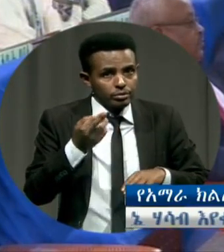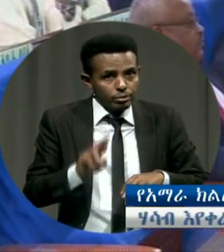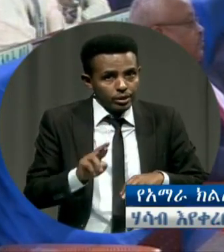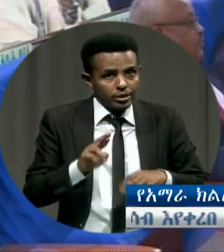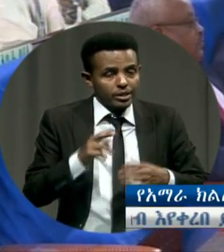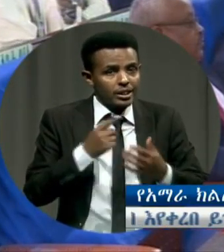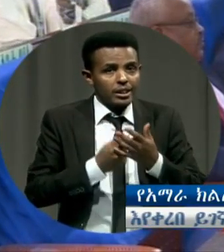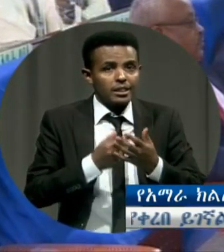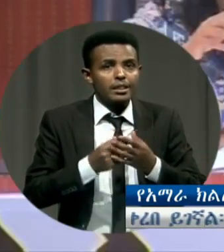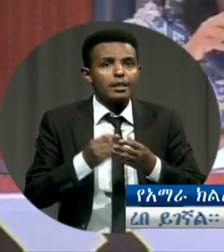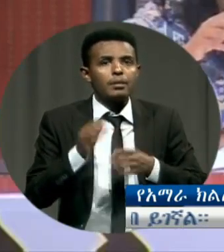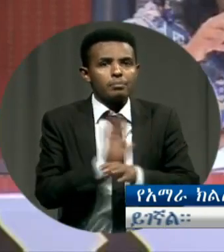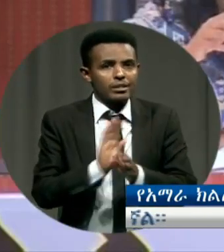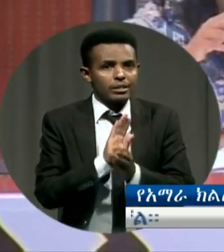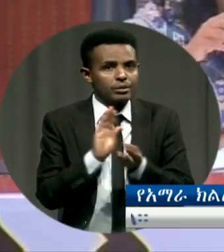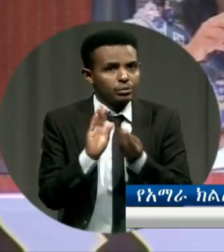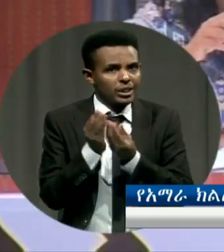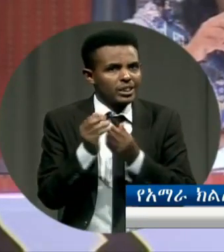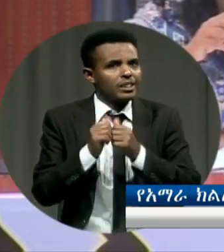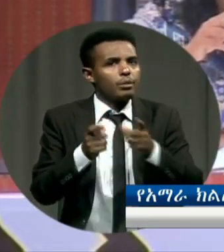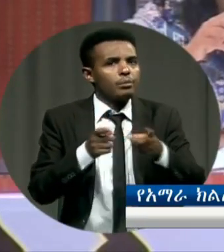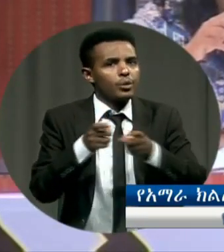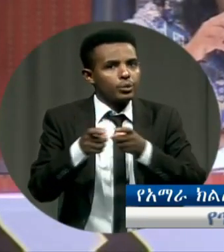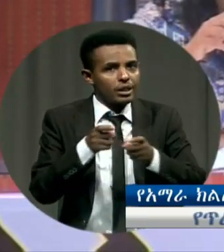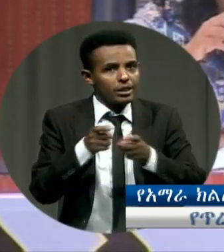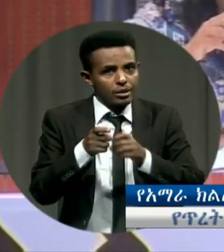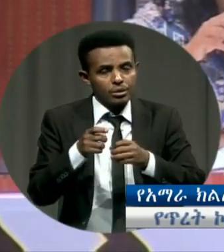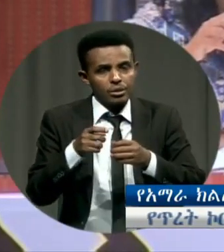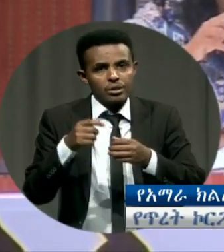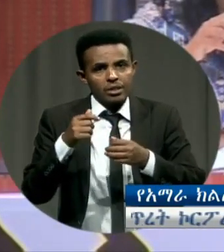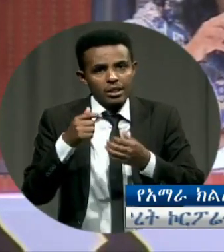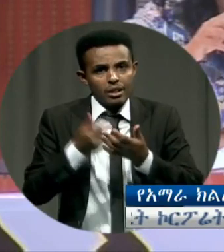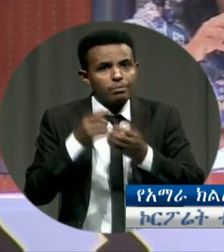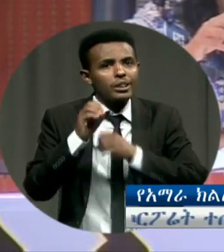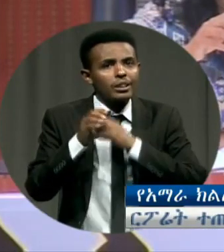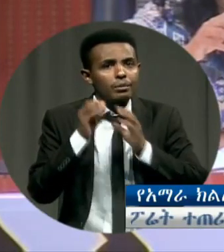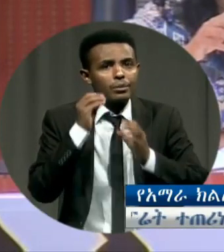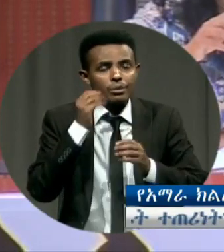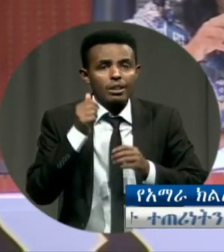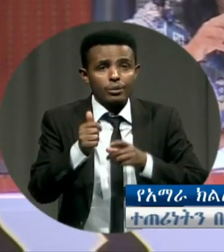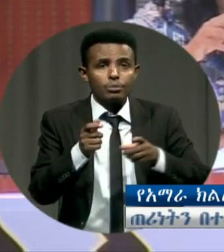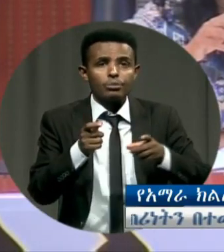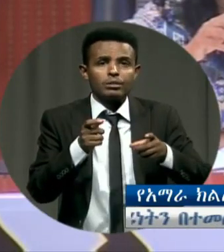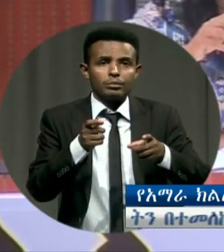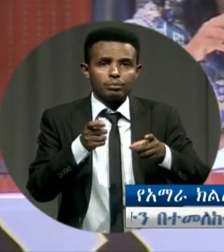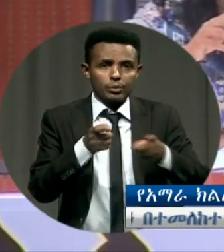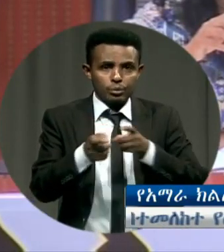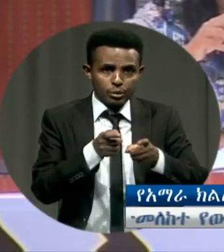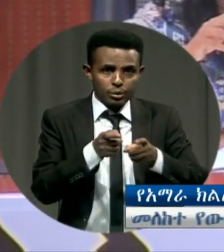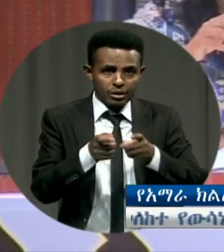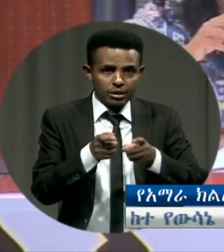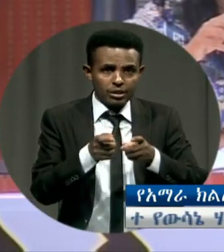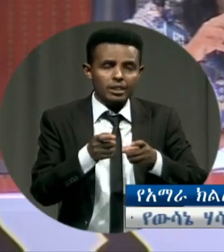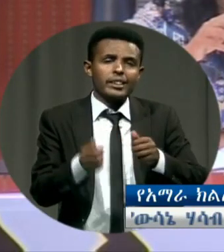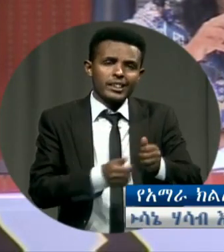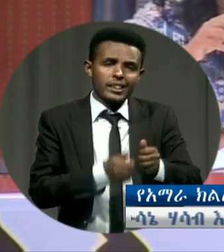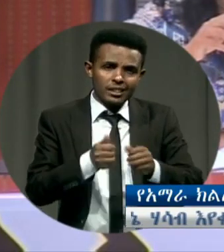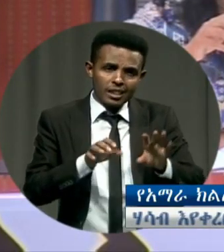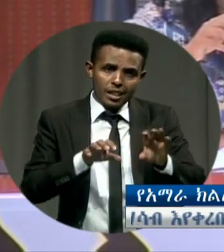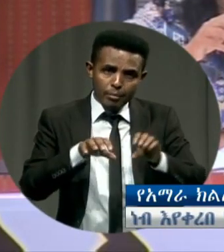ነው። ስለዚህ እንዴት ነው የሚቆጣጠረው? አሁን ምክር ቤቱ ሌላ የራሱ የቻለ አደረጃጀት ሊኖረው ይገባል ማለት ነው። ቁጥጥር